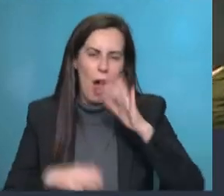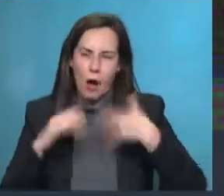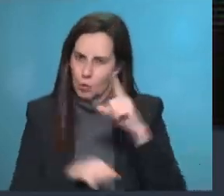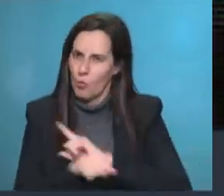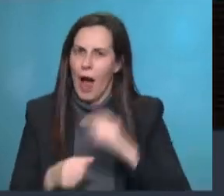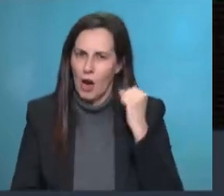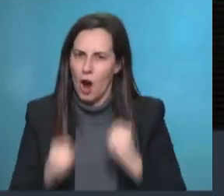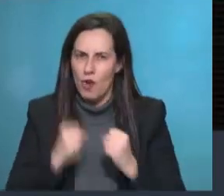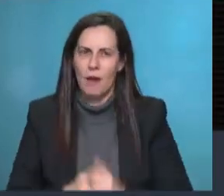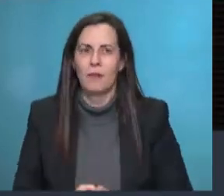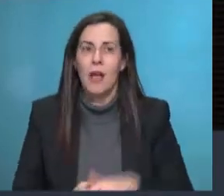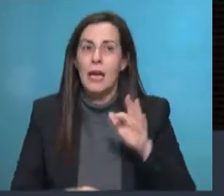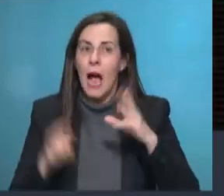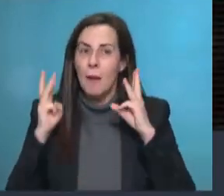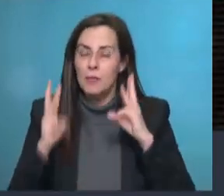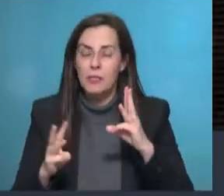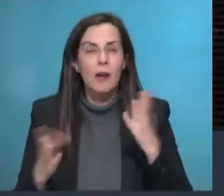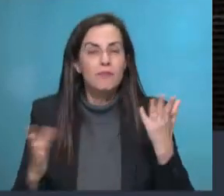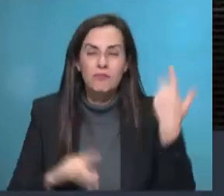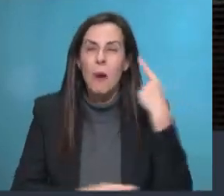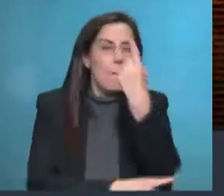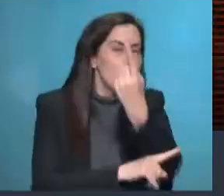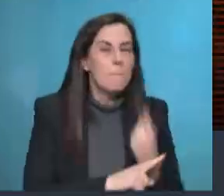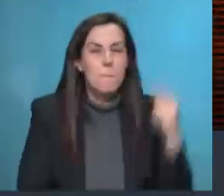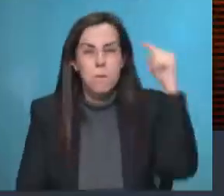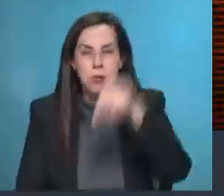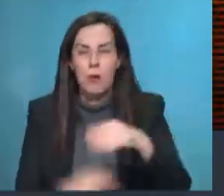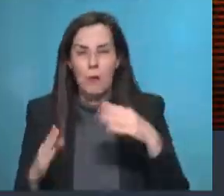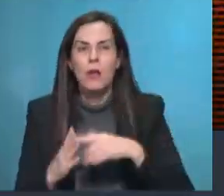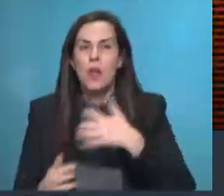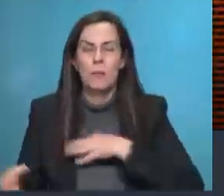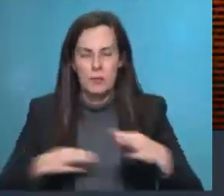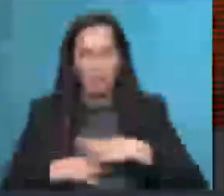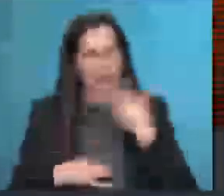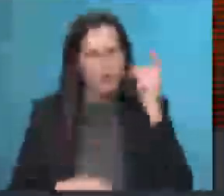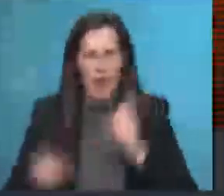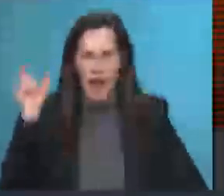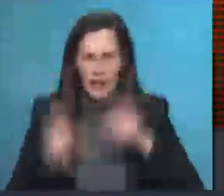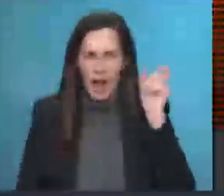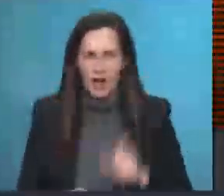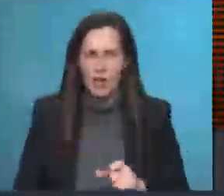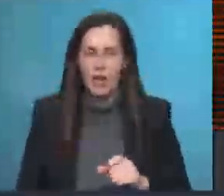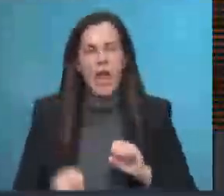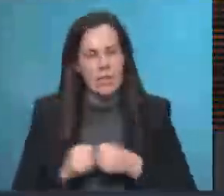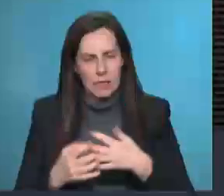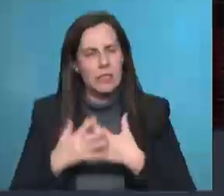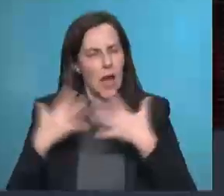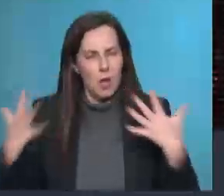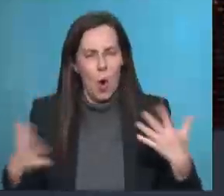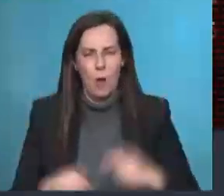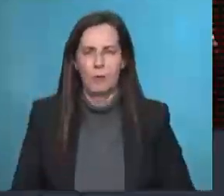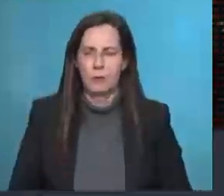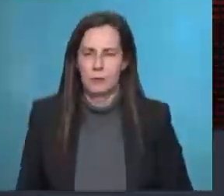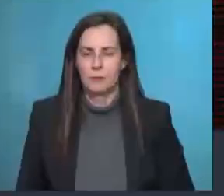קשה וגם בסדרות פגיעה ישירהה של רקטה שם נפצעו קל שלושה ונזק כבד ניגרם במקום הנפילה